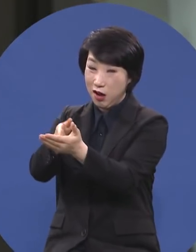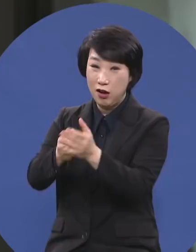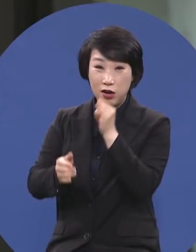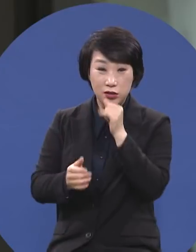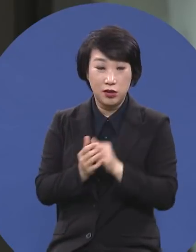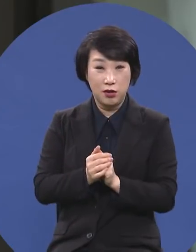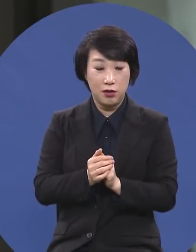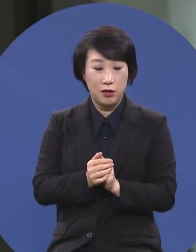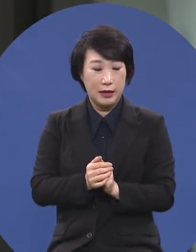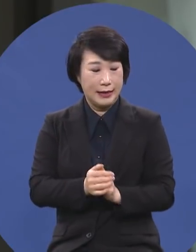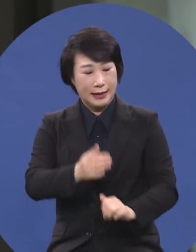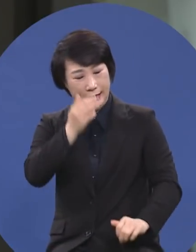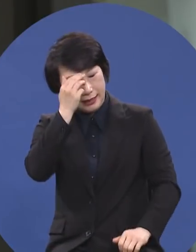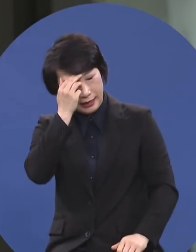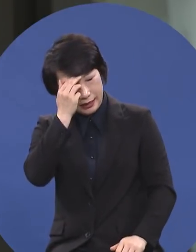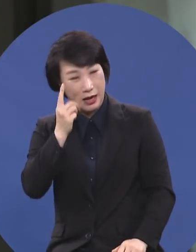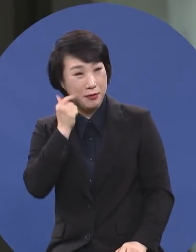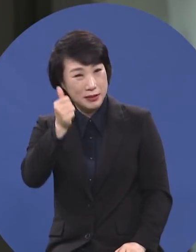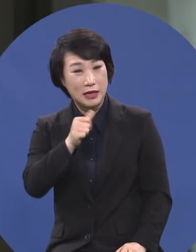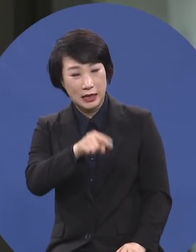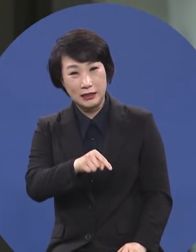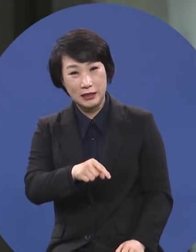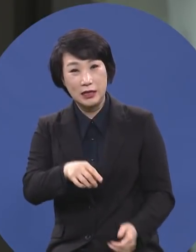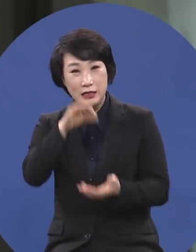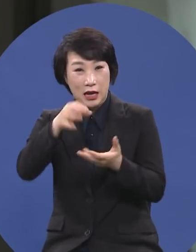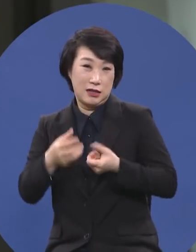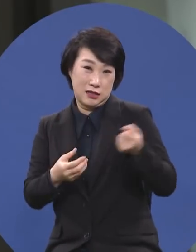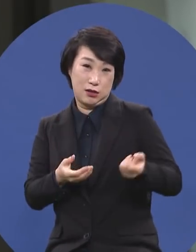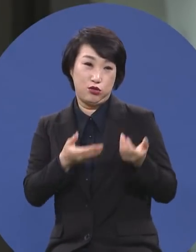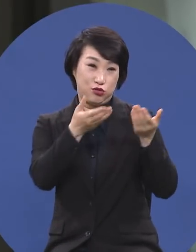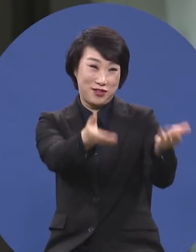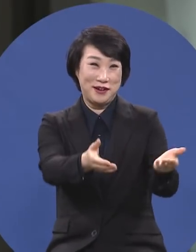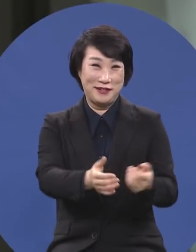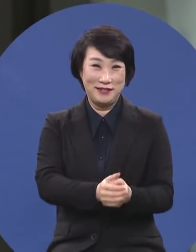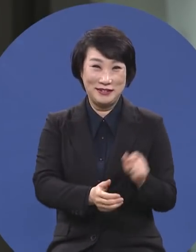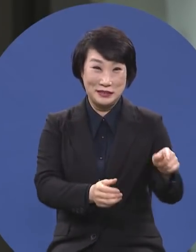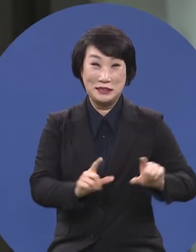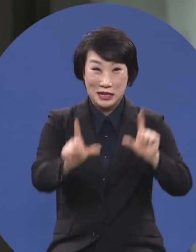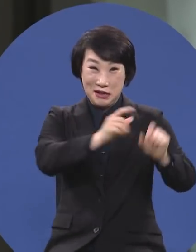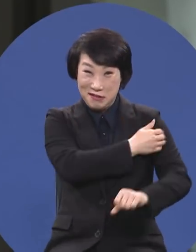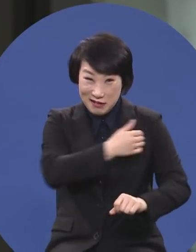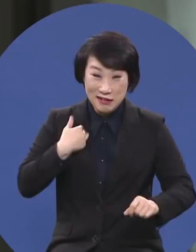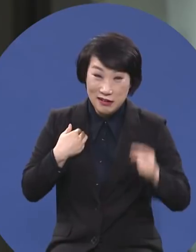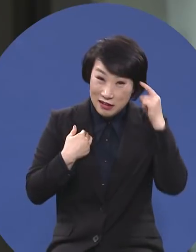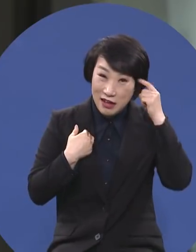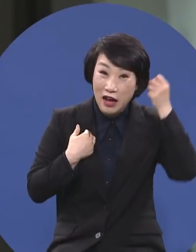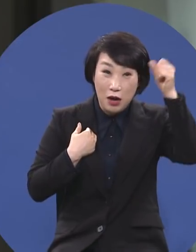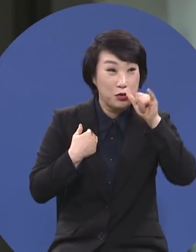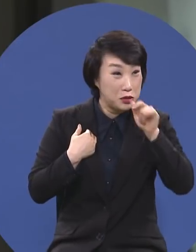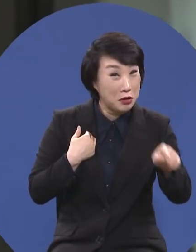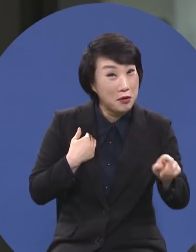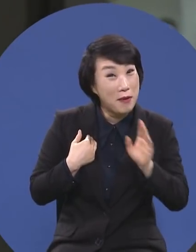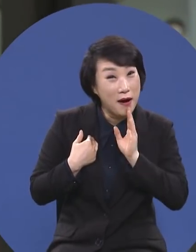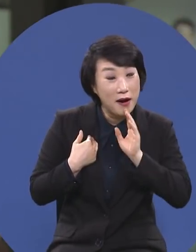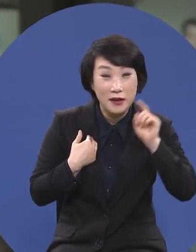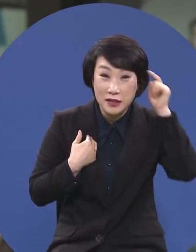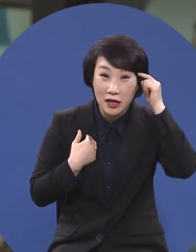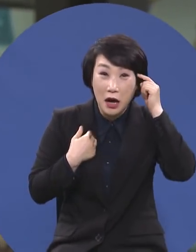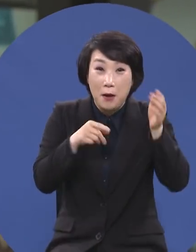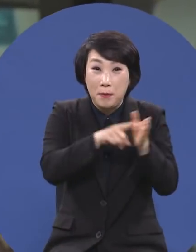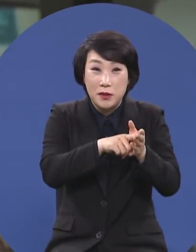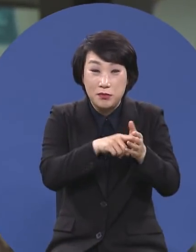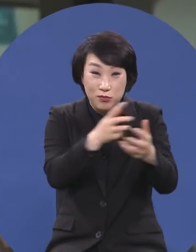만큼 묵혀주고 밖으로 나갔어요. 잘 살 줄 알았죠. 아주 자기 신념에 차